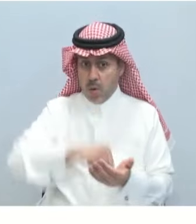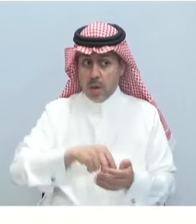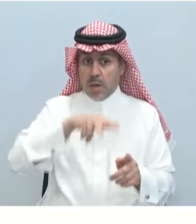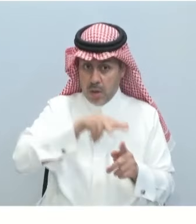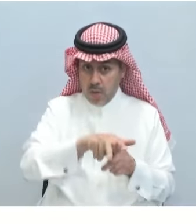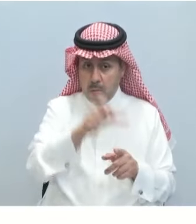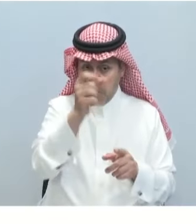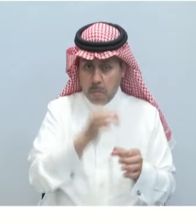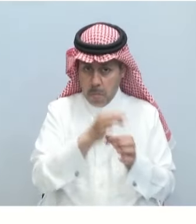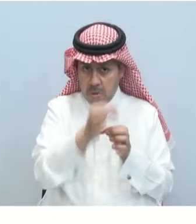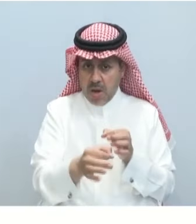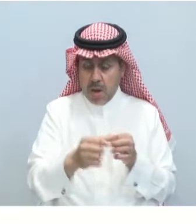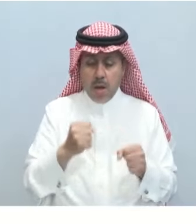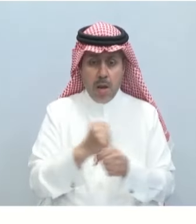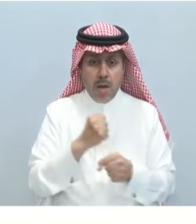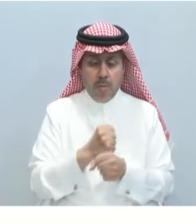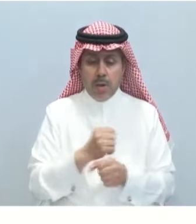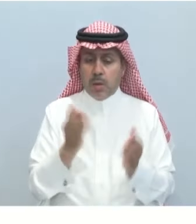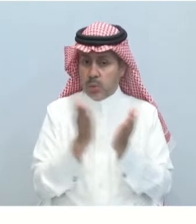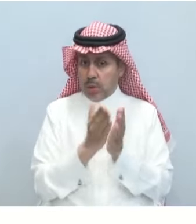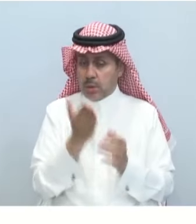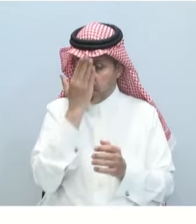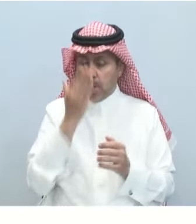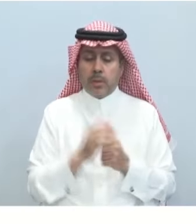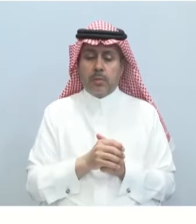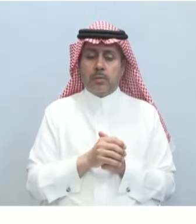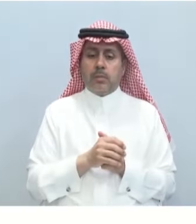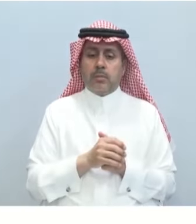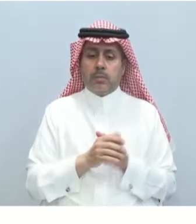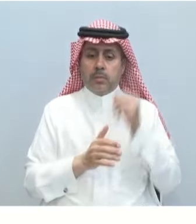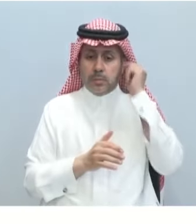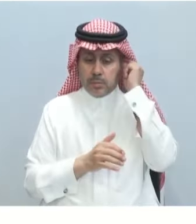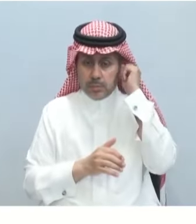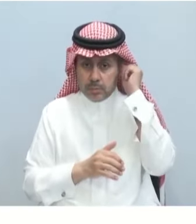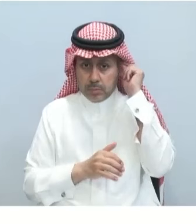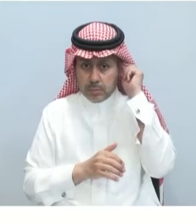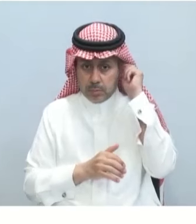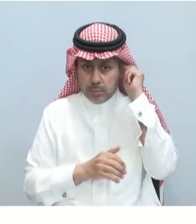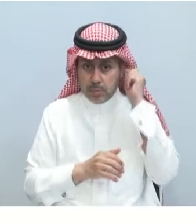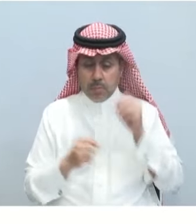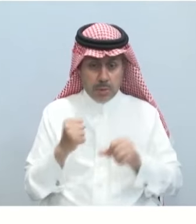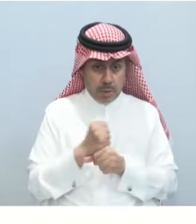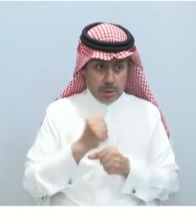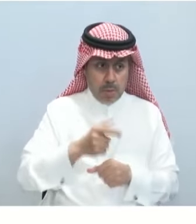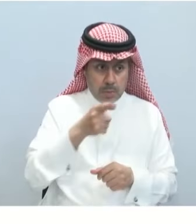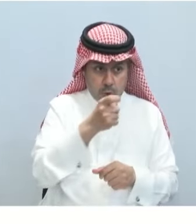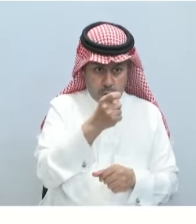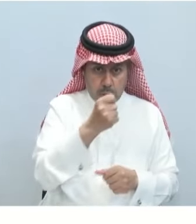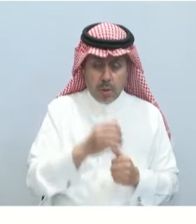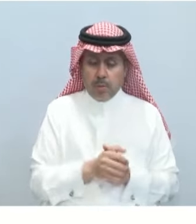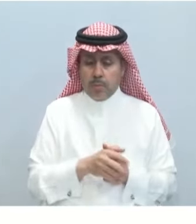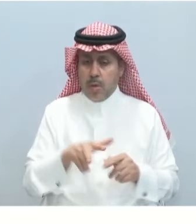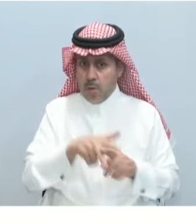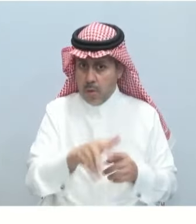مكان العمل او الدراسه والعباده ان وقع الاذاء مما يناط بهم تطبيق هذا النظام ان وقع الاذاء مقرون باستخدام احد الاسلحه ان تعدد افعال